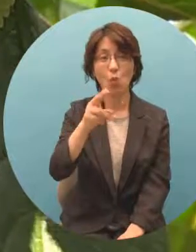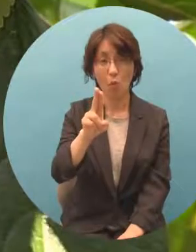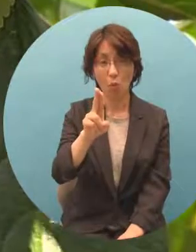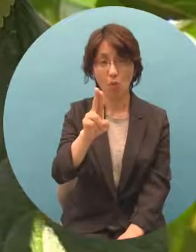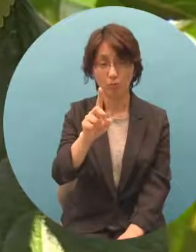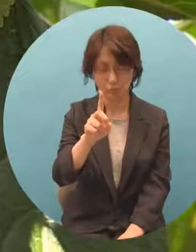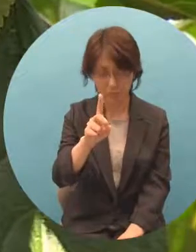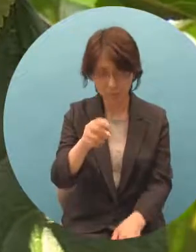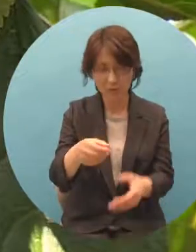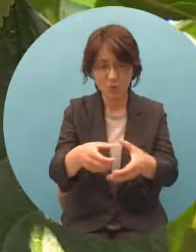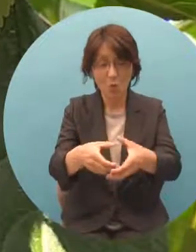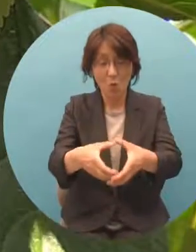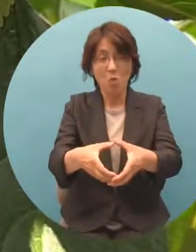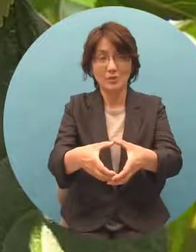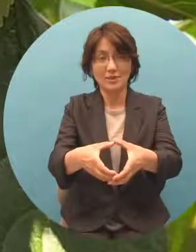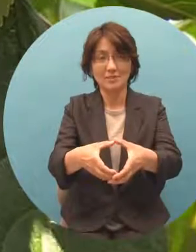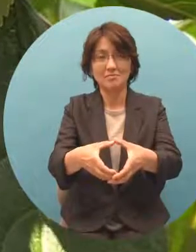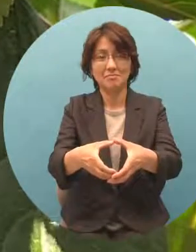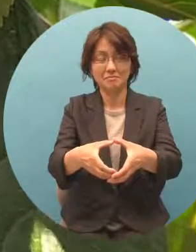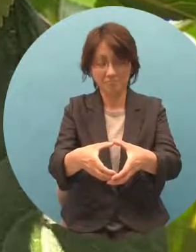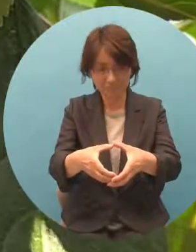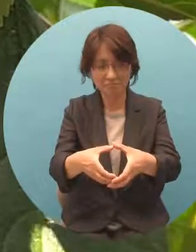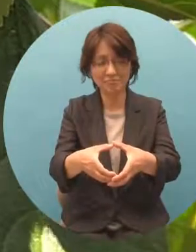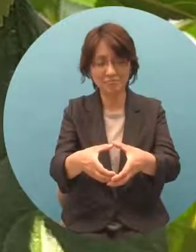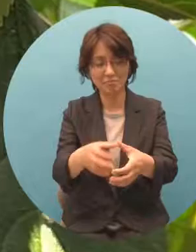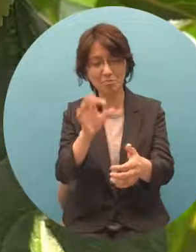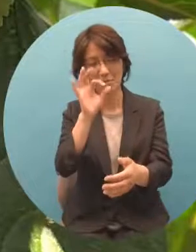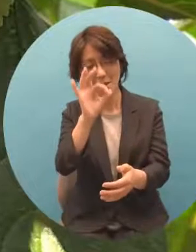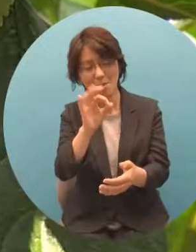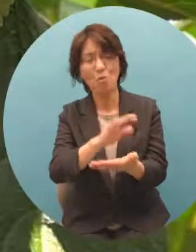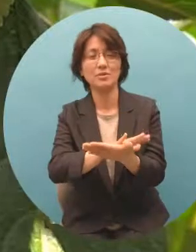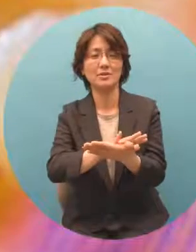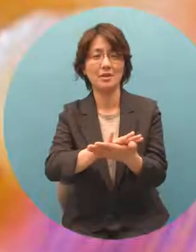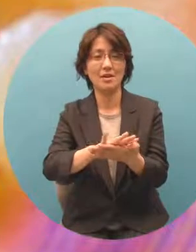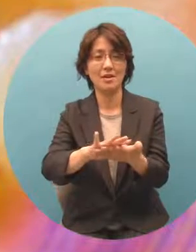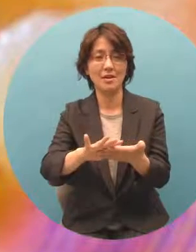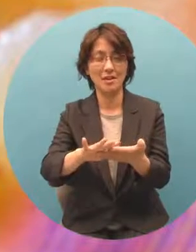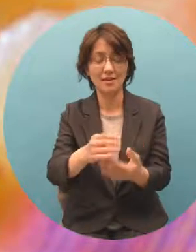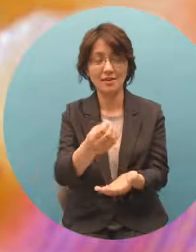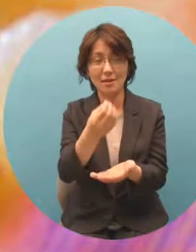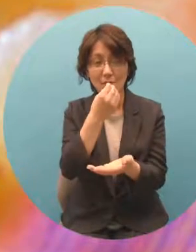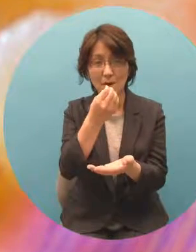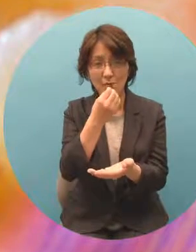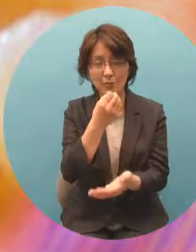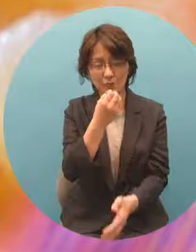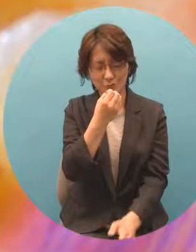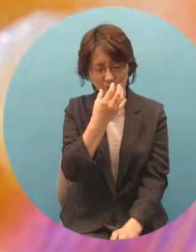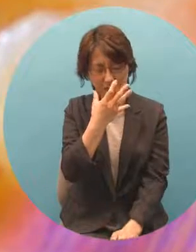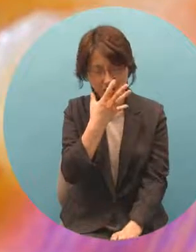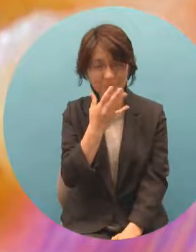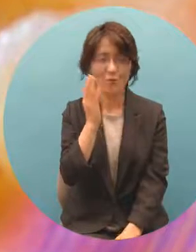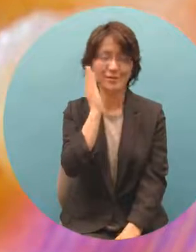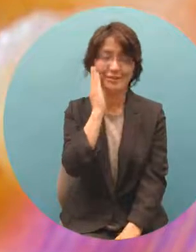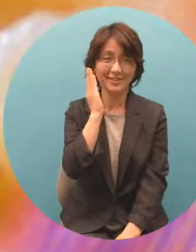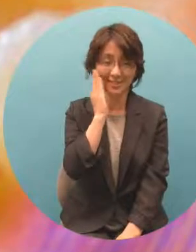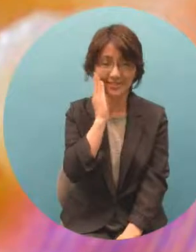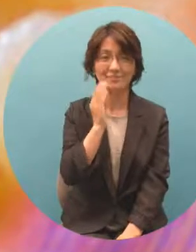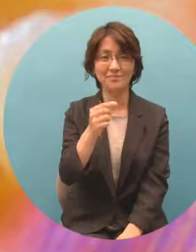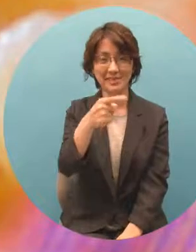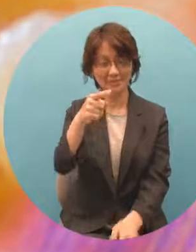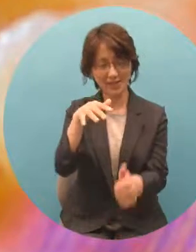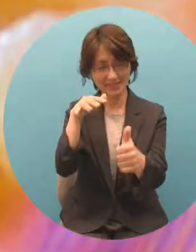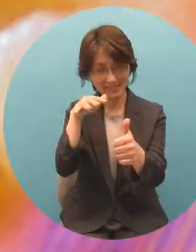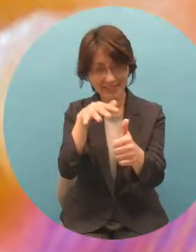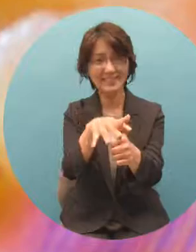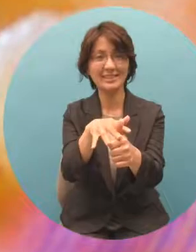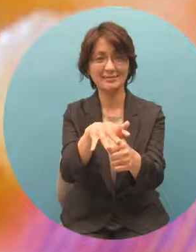これはまた大型品種でですね、非常に見た目も美しく、また味もとってもジューシーでですね、今一番